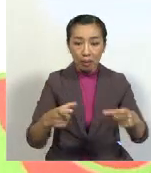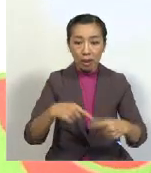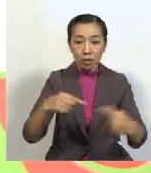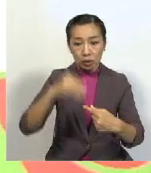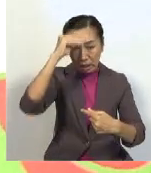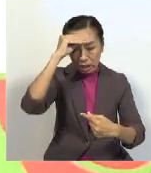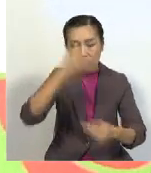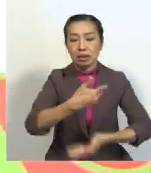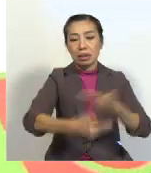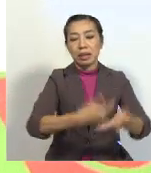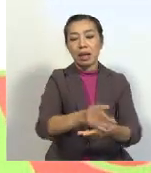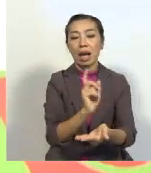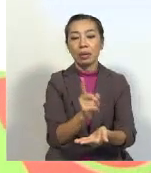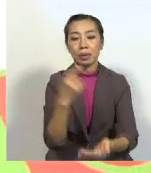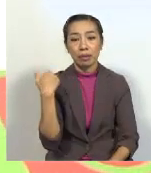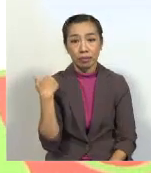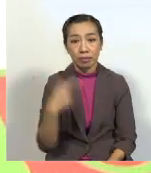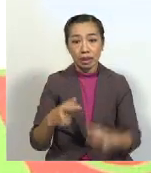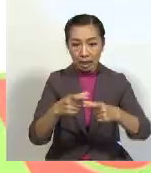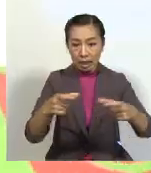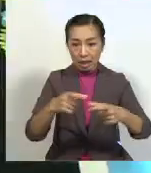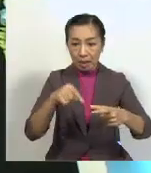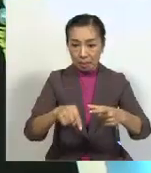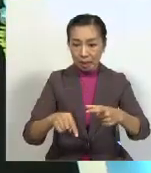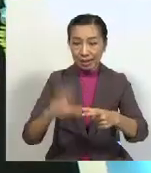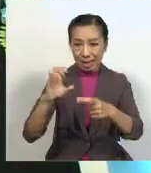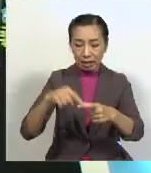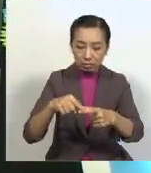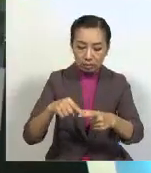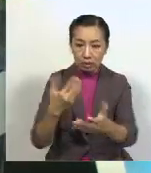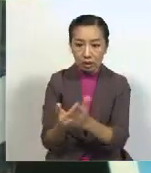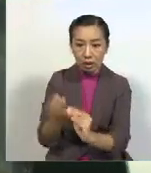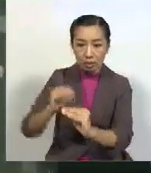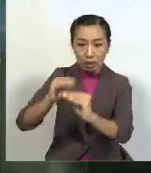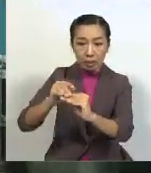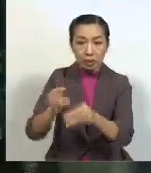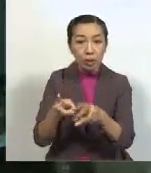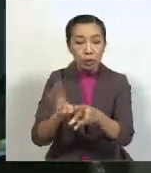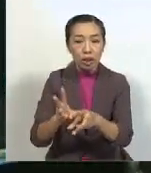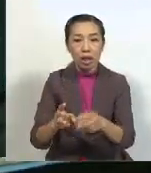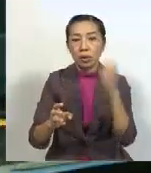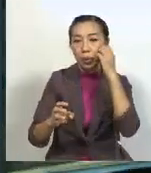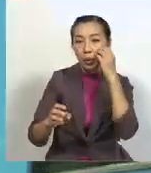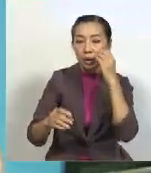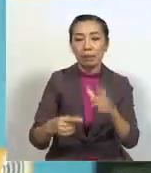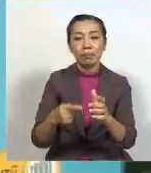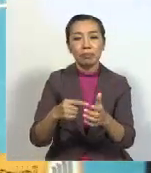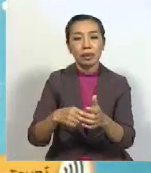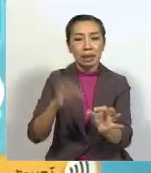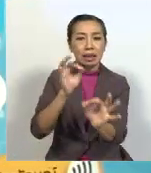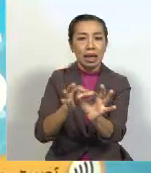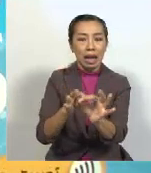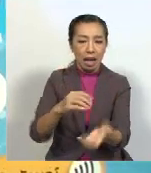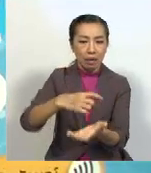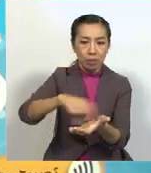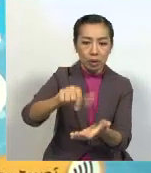การเขตการเดินรถทุกแห่งค่ะผู้ถือบัตรโดยสารอิเล็กทรอนิกส์ทุกประเภทสามารถเติมเงินในบัตรผ่านโมบายแบงกิ้งแล้วก็ตู้ ATM ได้ทุกธนา